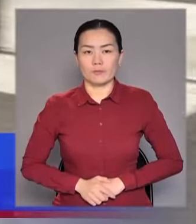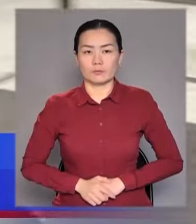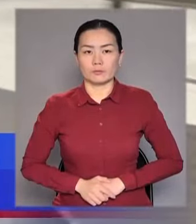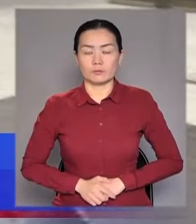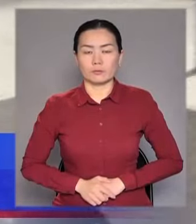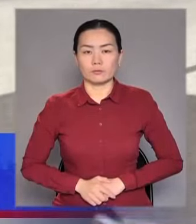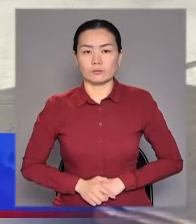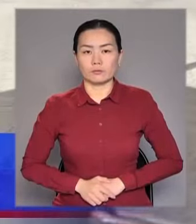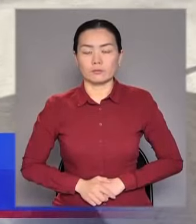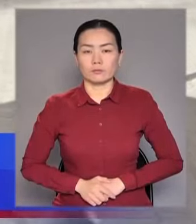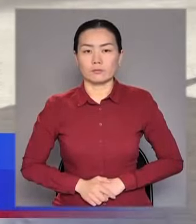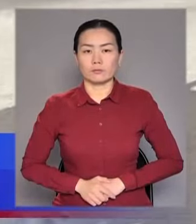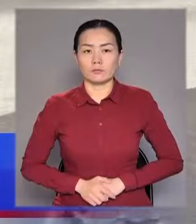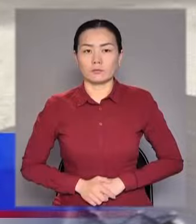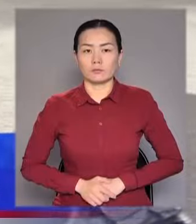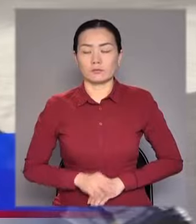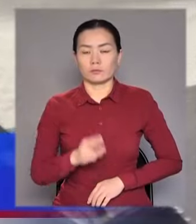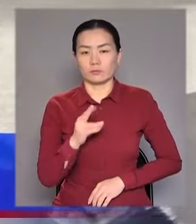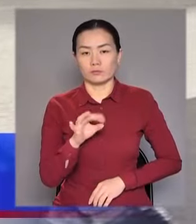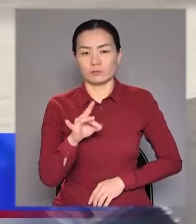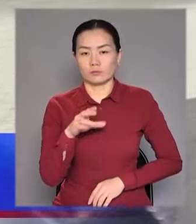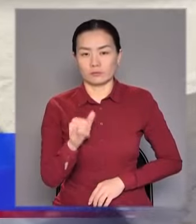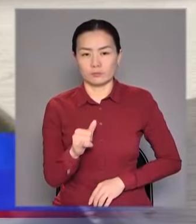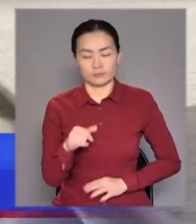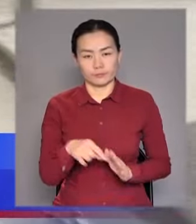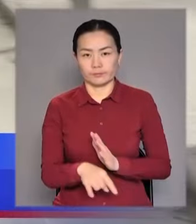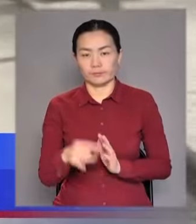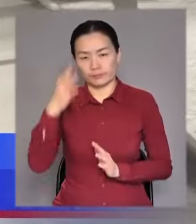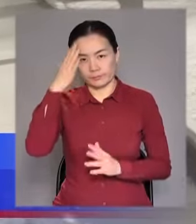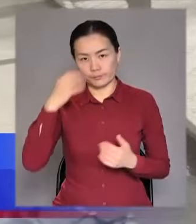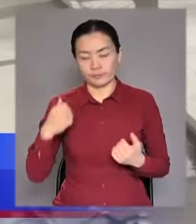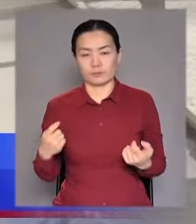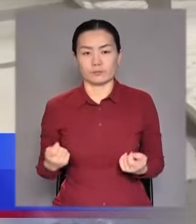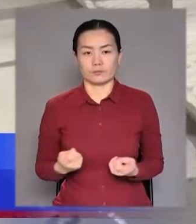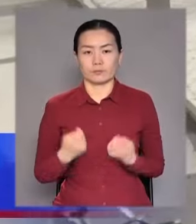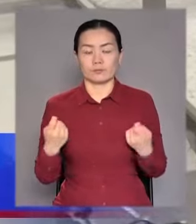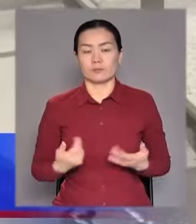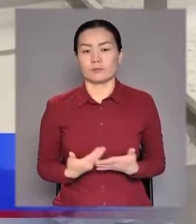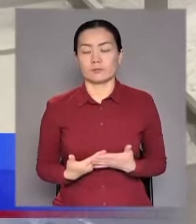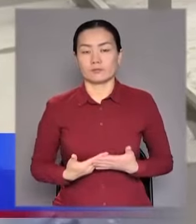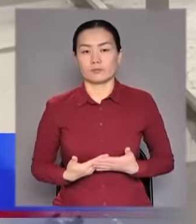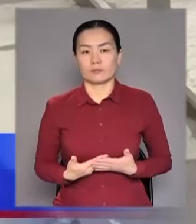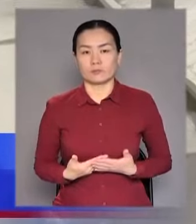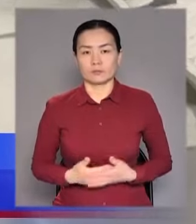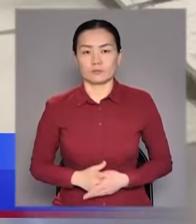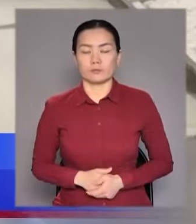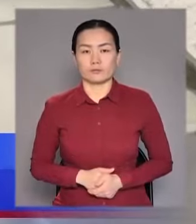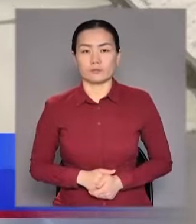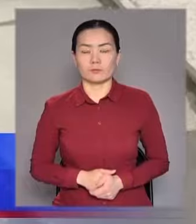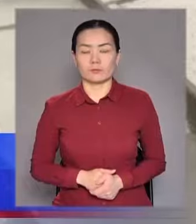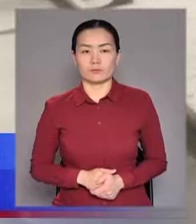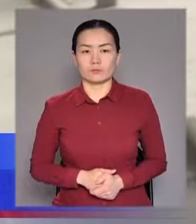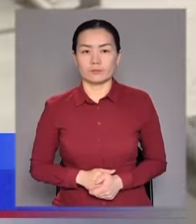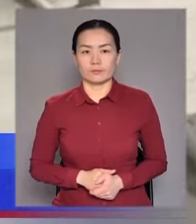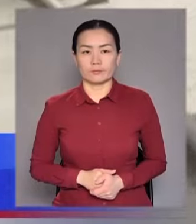Білмедім. Қандай мереке 14-ші наурыз? Көрісу мерекесі. Қандай мақсатта тойланады ол жалпы білесіз бе? Батыста.